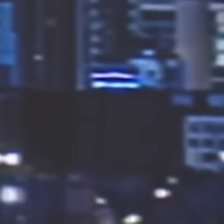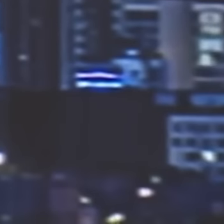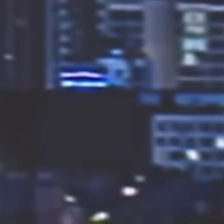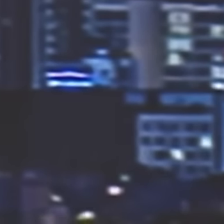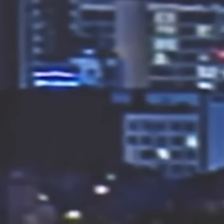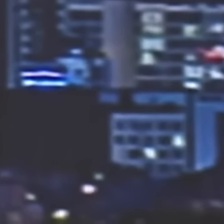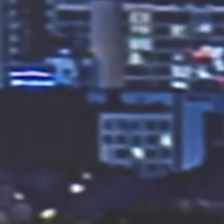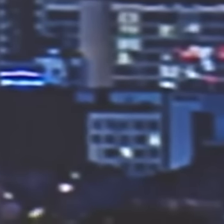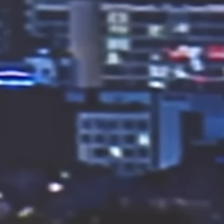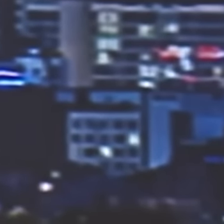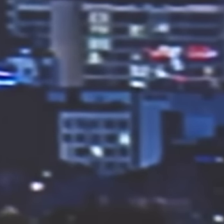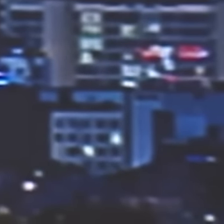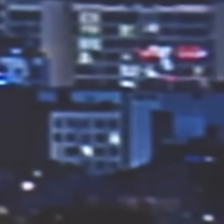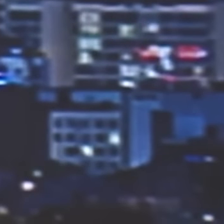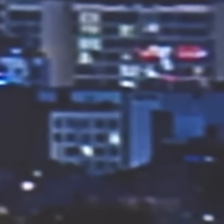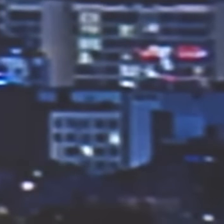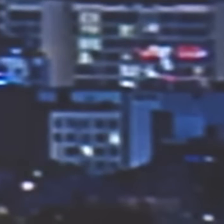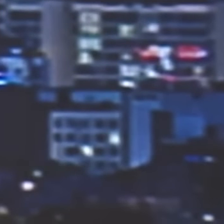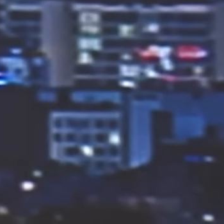뉴스룸에서 뵙겠습니다